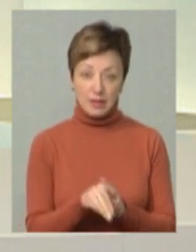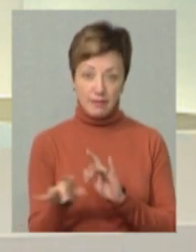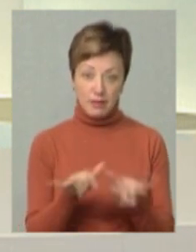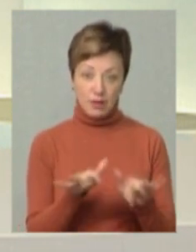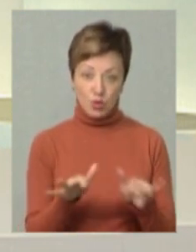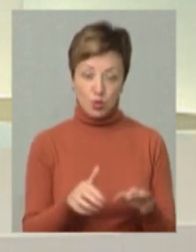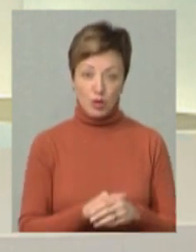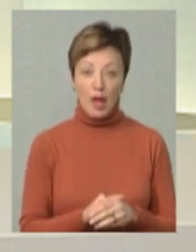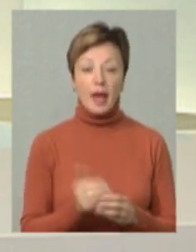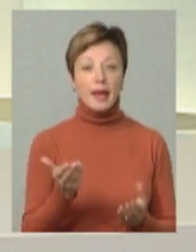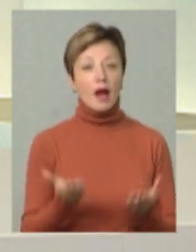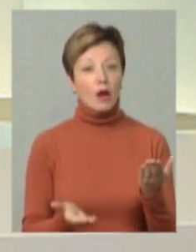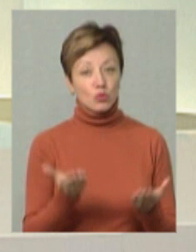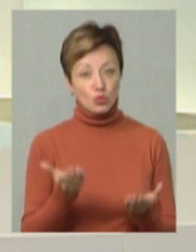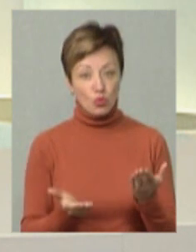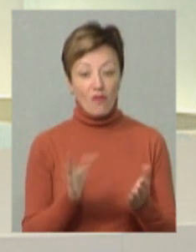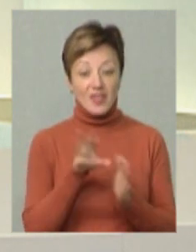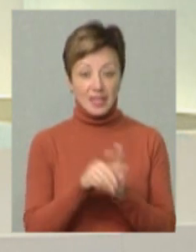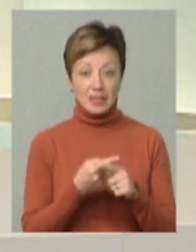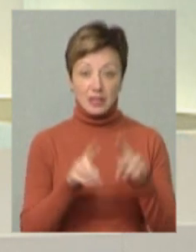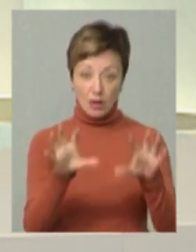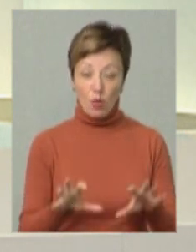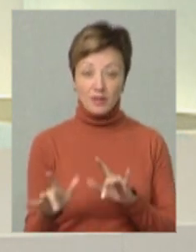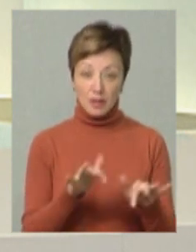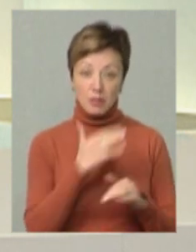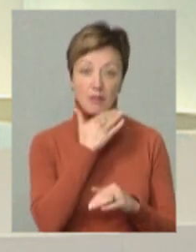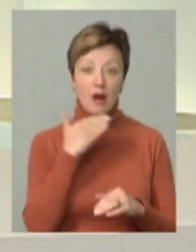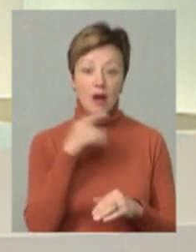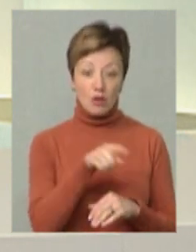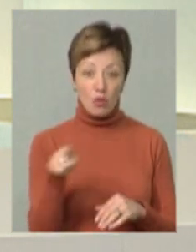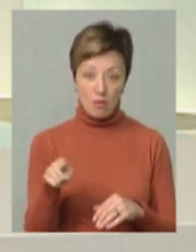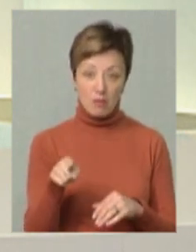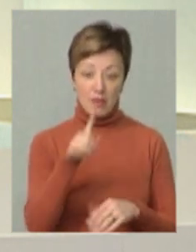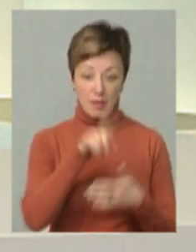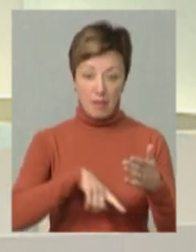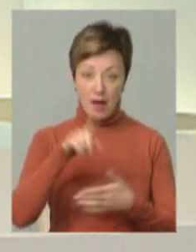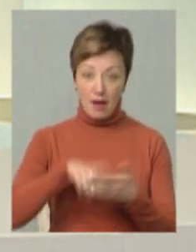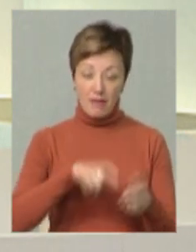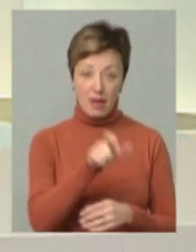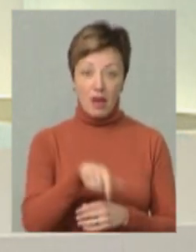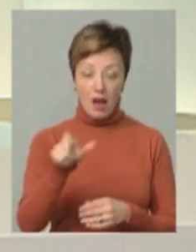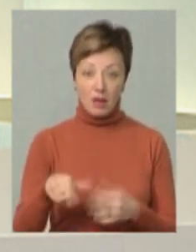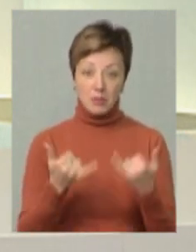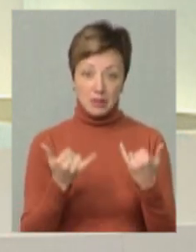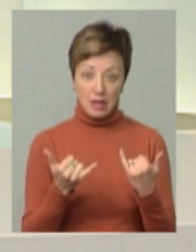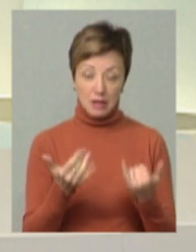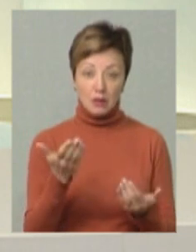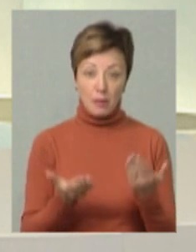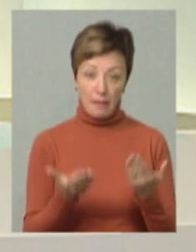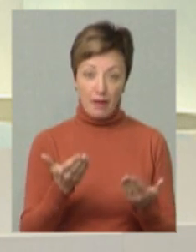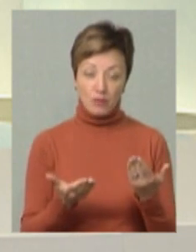дію. Якщо ввести цей закон в дію, це багатьом парафіянам, які зараз, напевно,